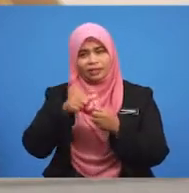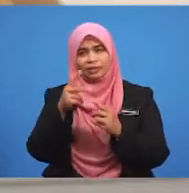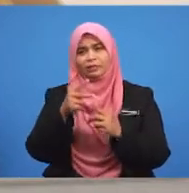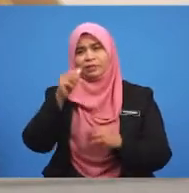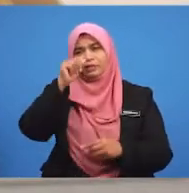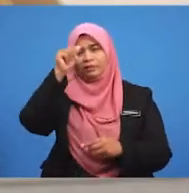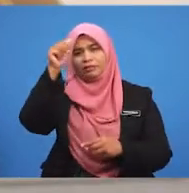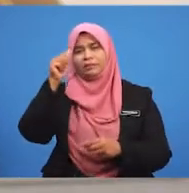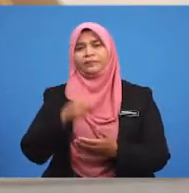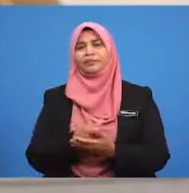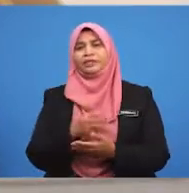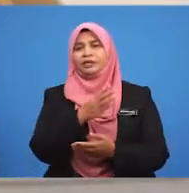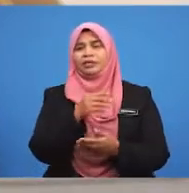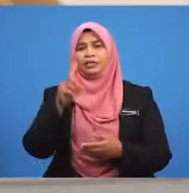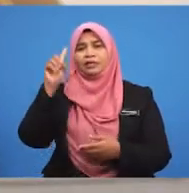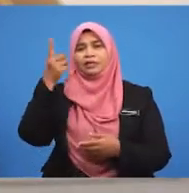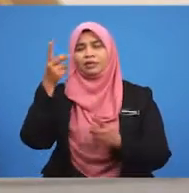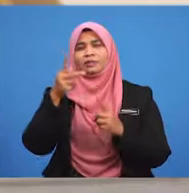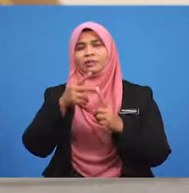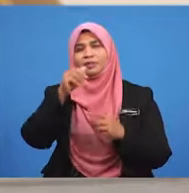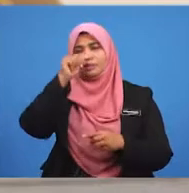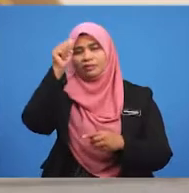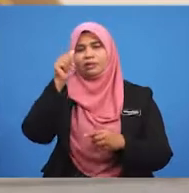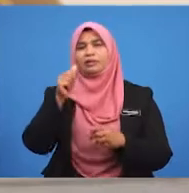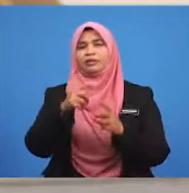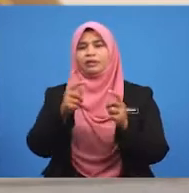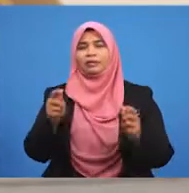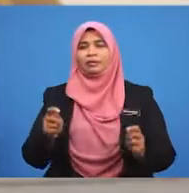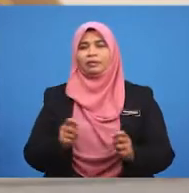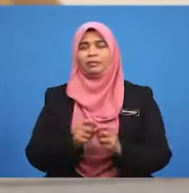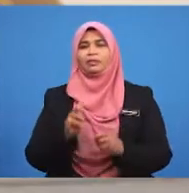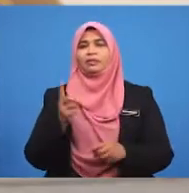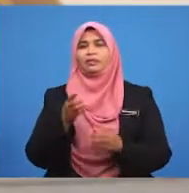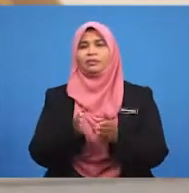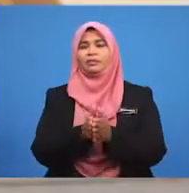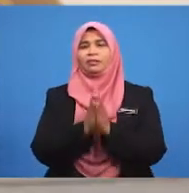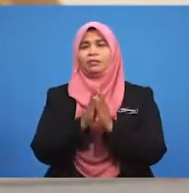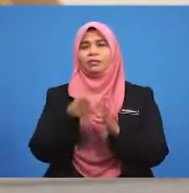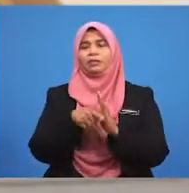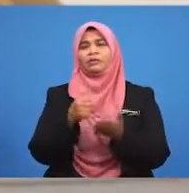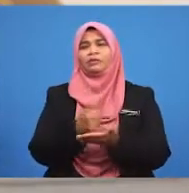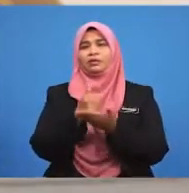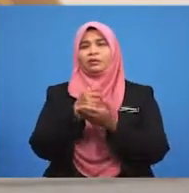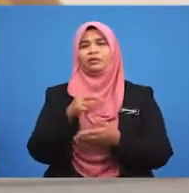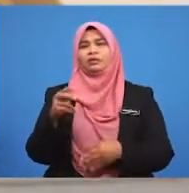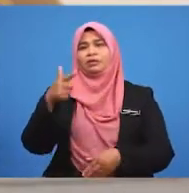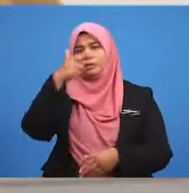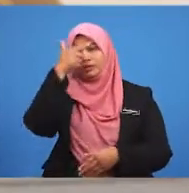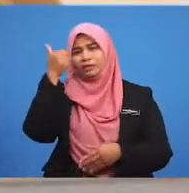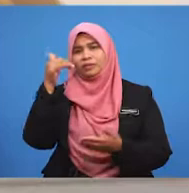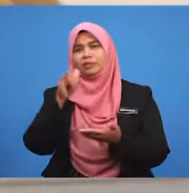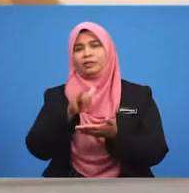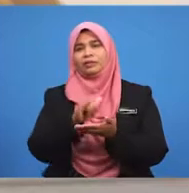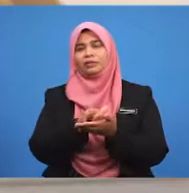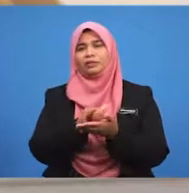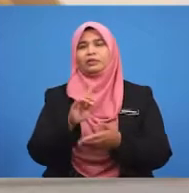Subhanahu wa taala, dan hanya kepada Allah sahaja tempat kita mengadu dan mohon pertolongan. Sebab itu murid-murid,